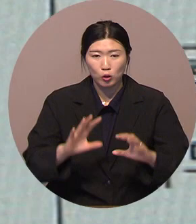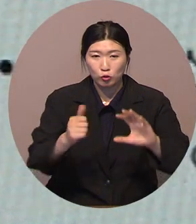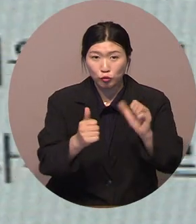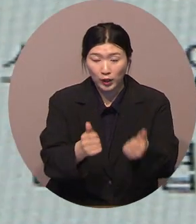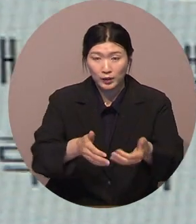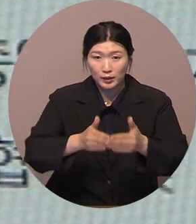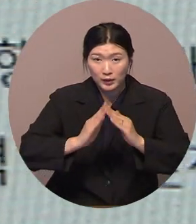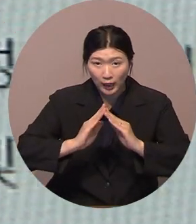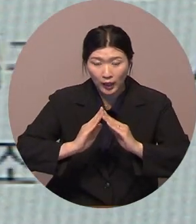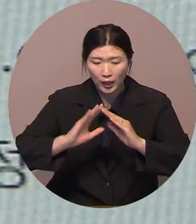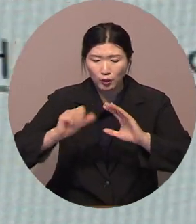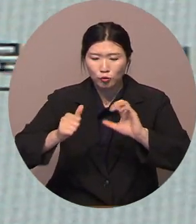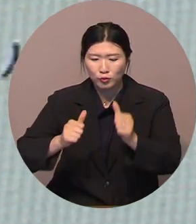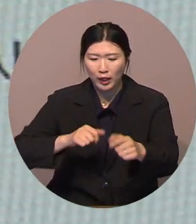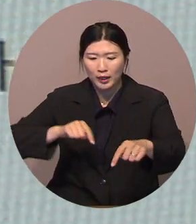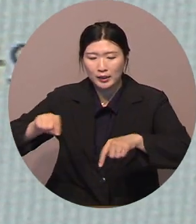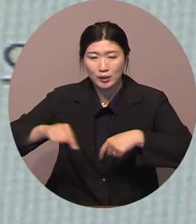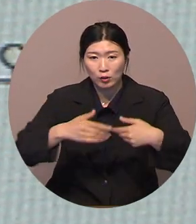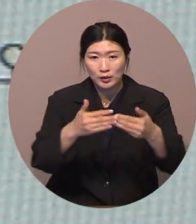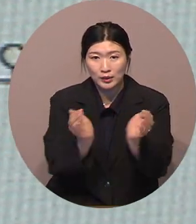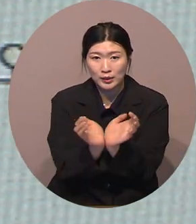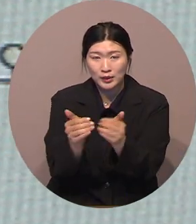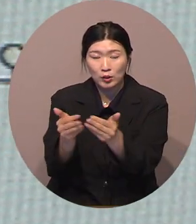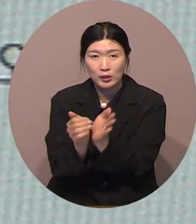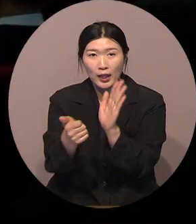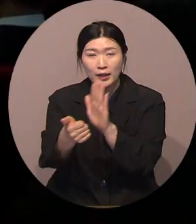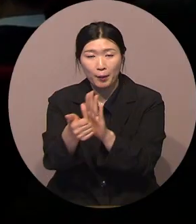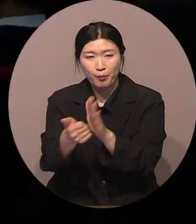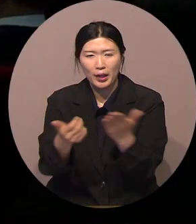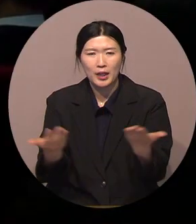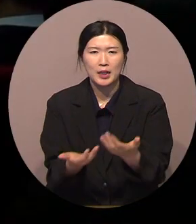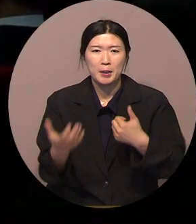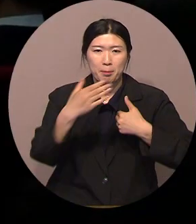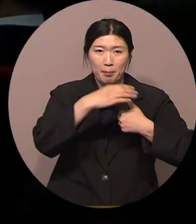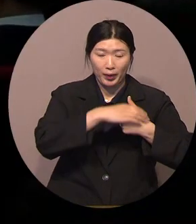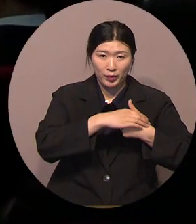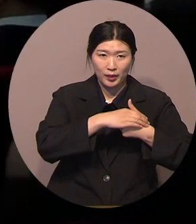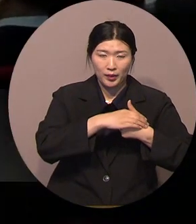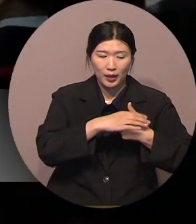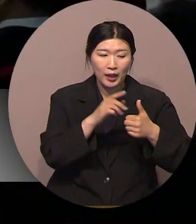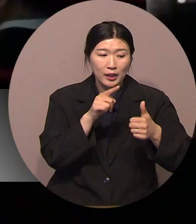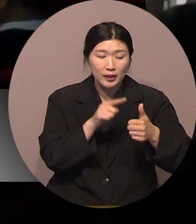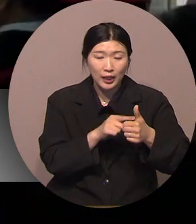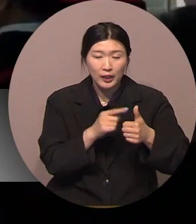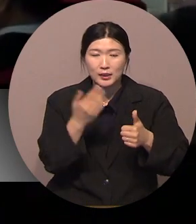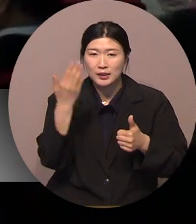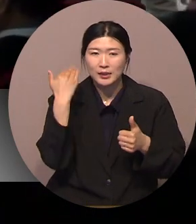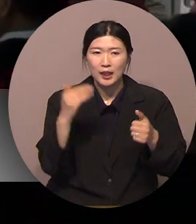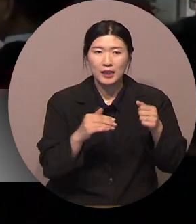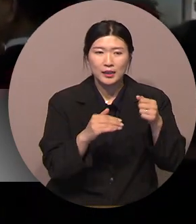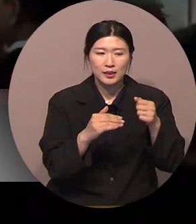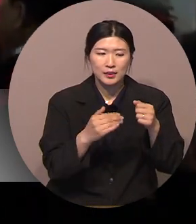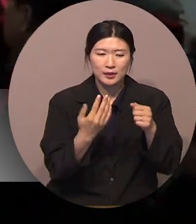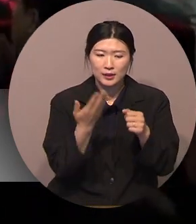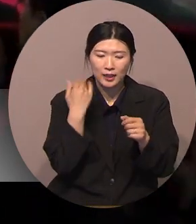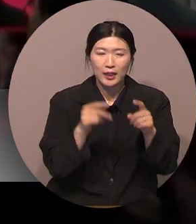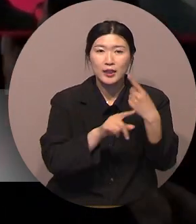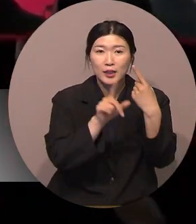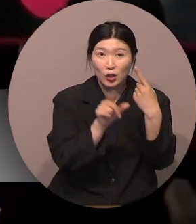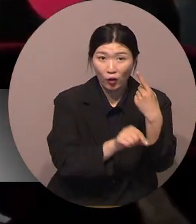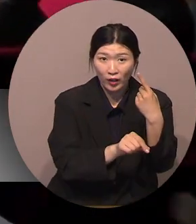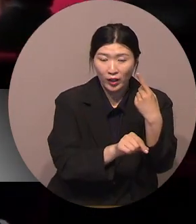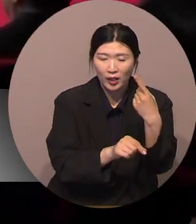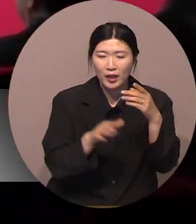등 국회 정당과의 협력을 지원하는 업무를 맞습니다 지난 1월 임기 만류를 11개월 앞둔 사무관이 이번